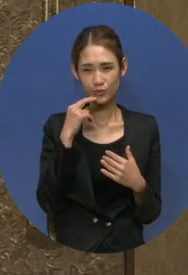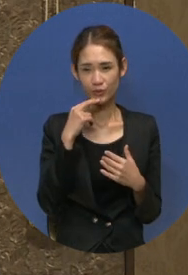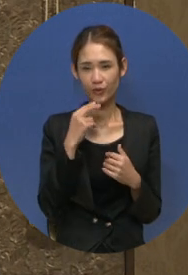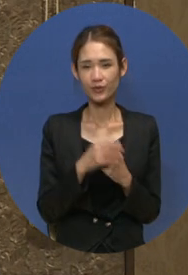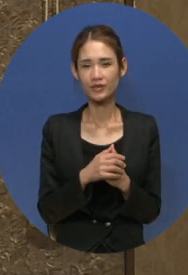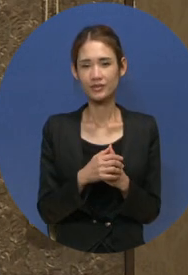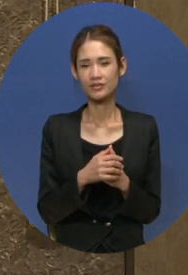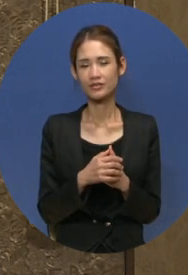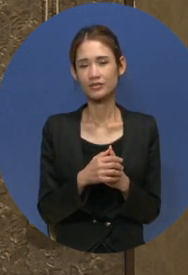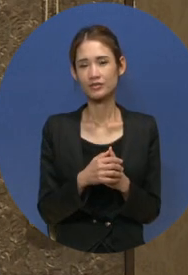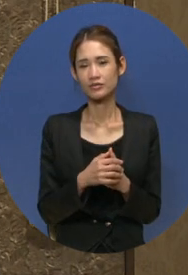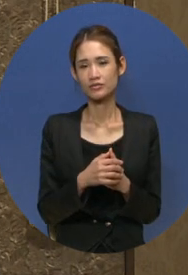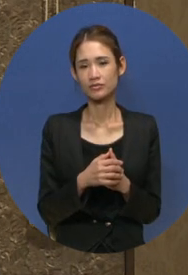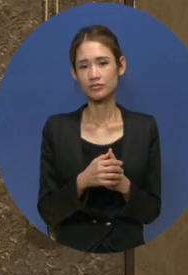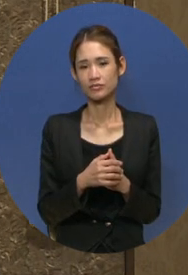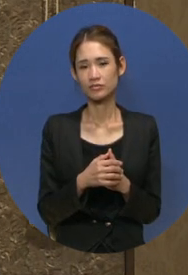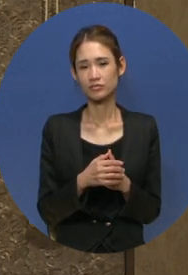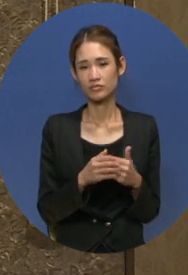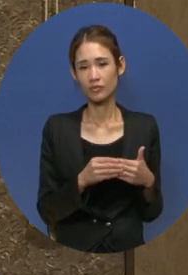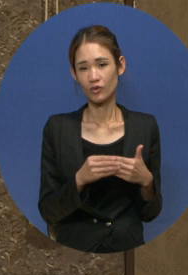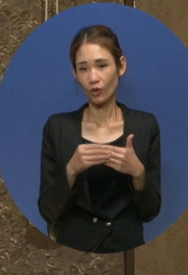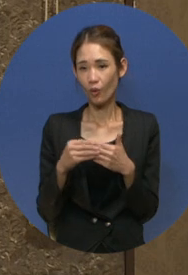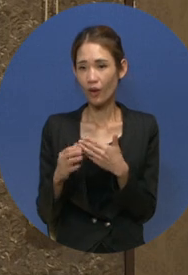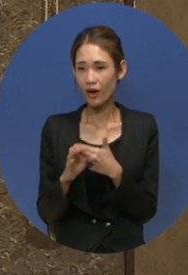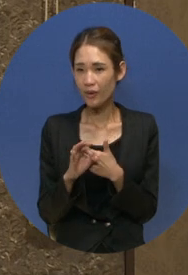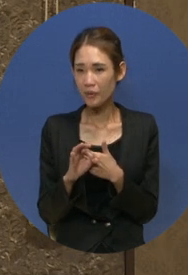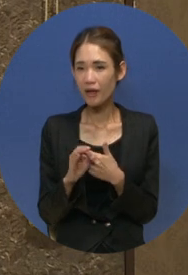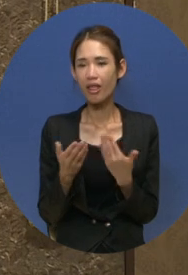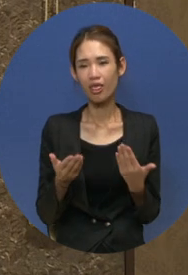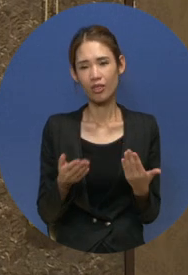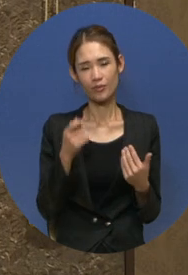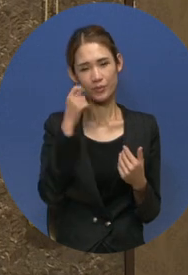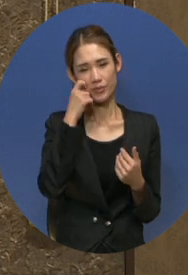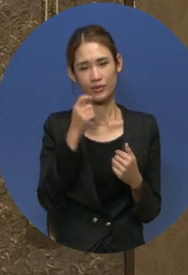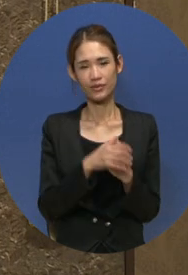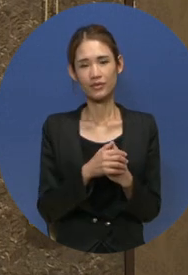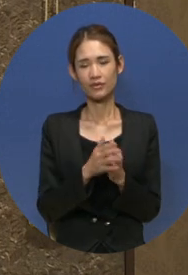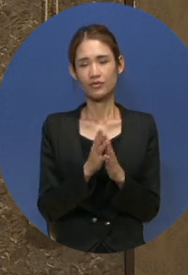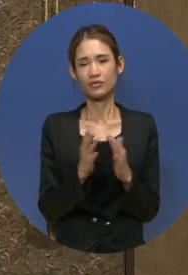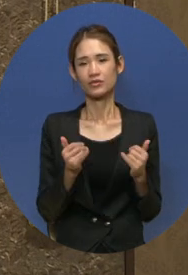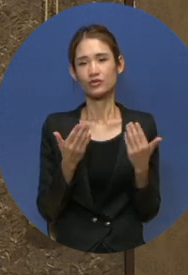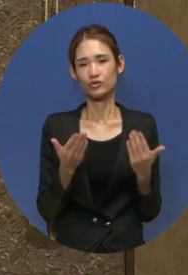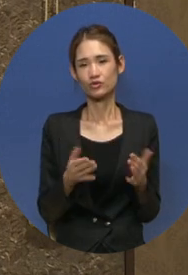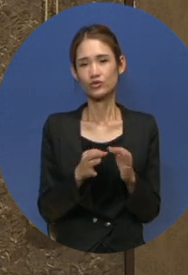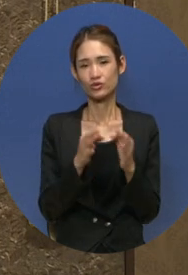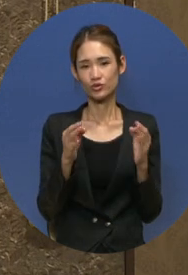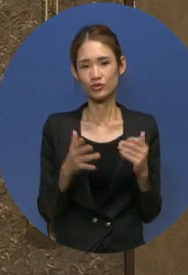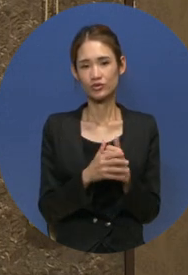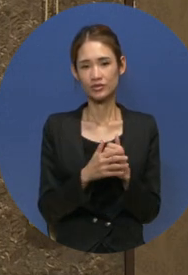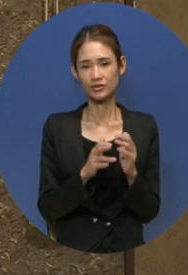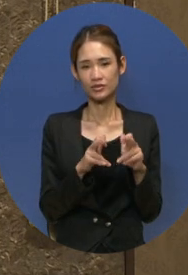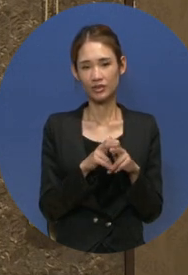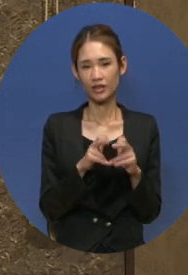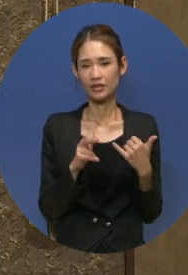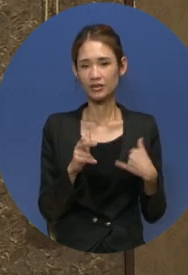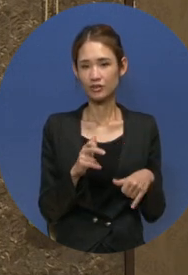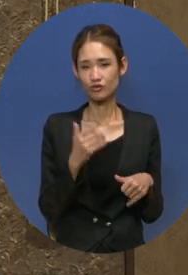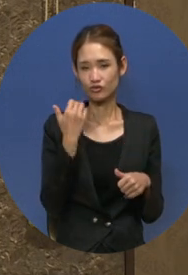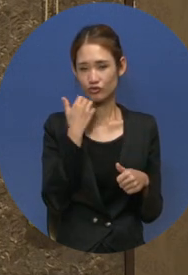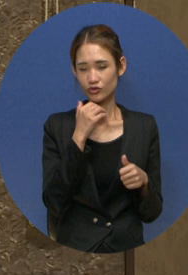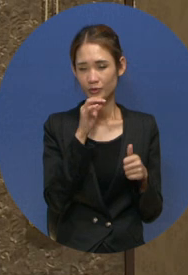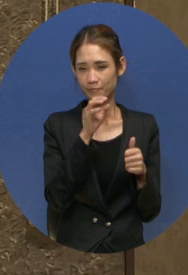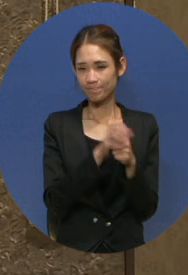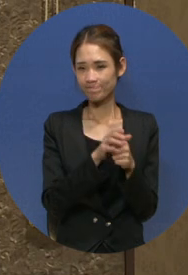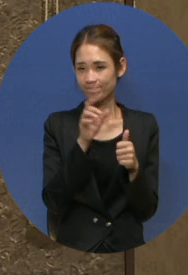아니거든요. 쉬는 게 아닌데, 네. 예, 그렇다고 데려가면 그것도 쉬는 게 아니고. 그렇죠. 그러니까 본인들이 쉬고 있는 동안에 이 장애 자녀를 누군가가